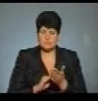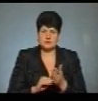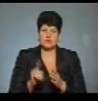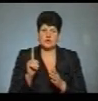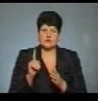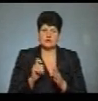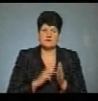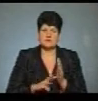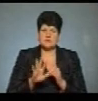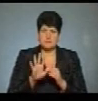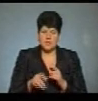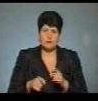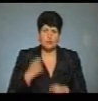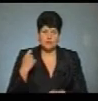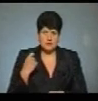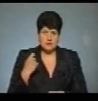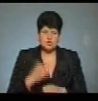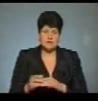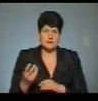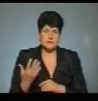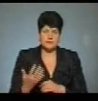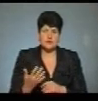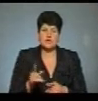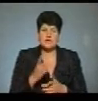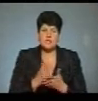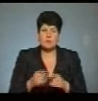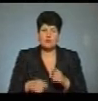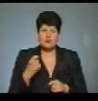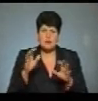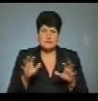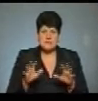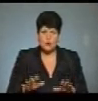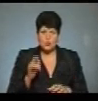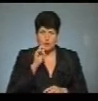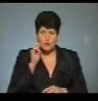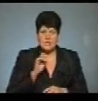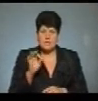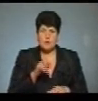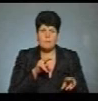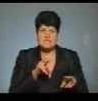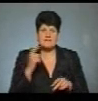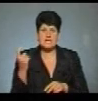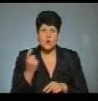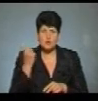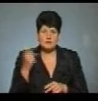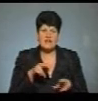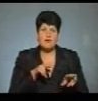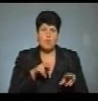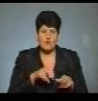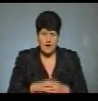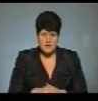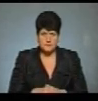85 Кодексу про адмінправопорушення, що є порушенням закону України про мисливське господарство та полювання.